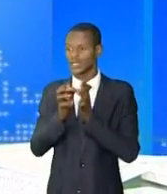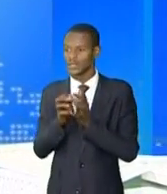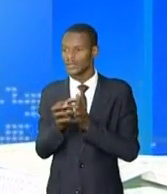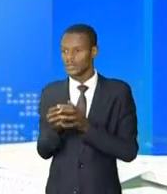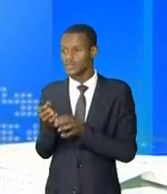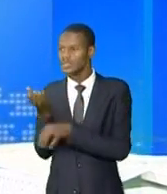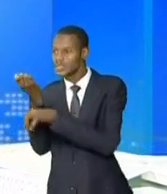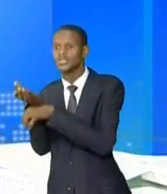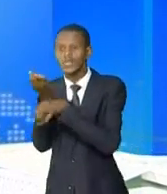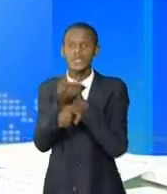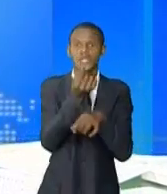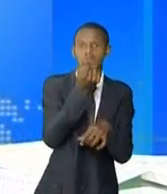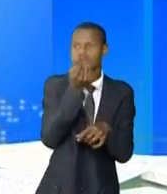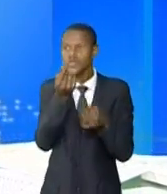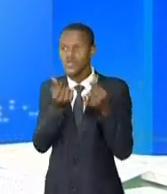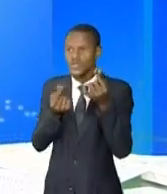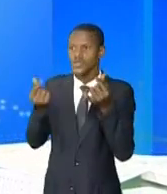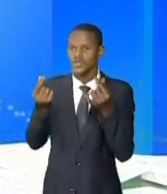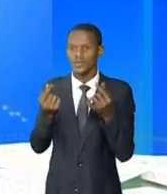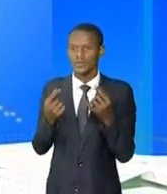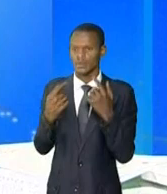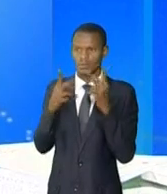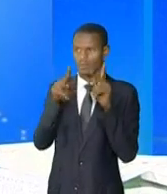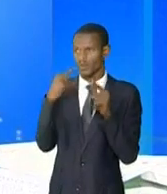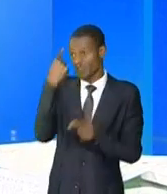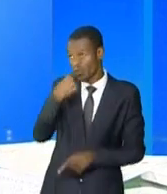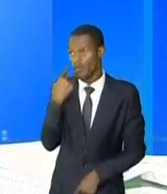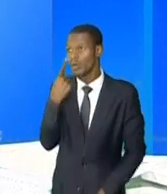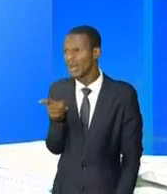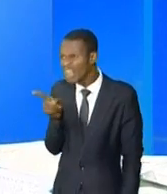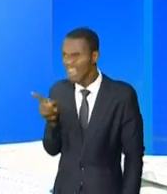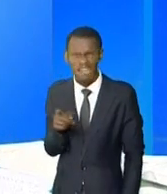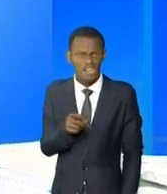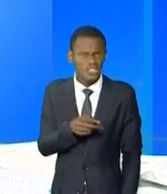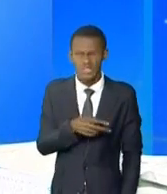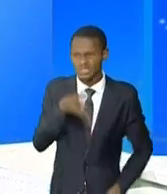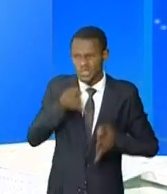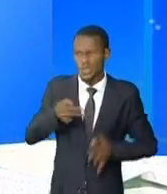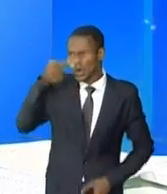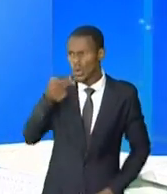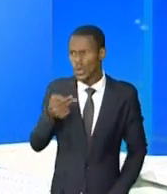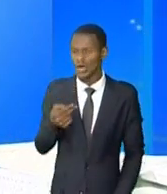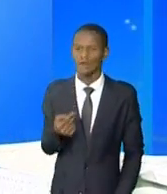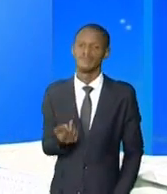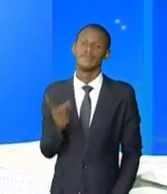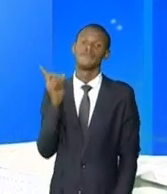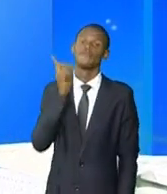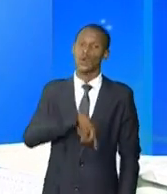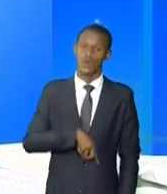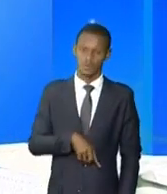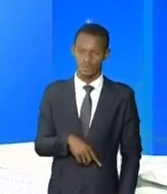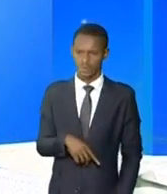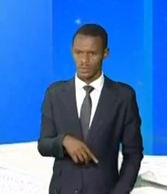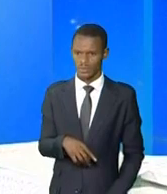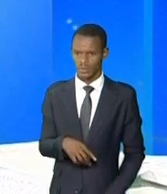d'escroquerie et pour nuire à son honneur et à sa réputation sous prétexte de leur proposer contre rétribution,